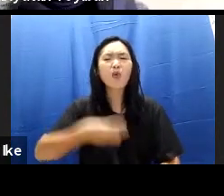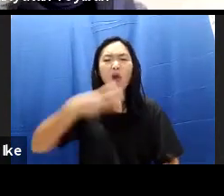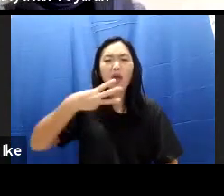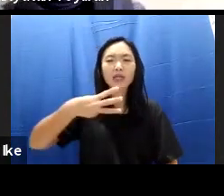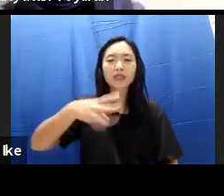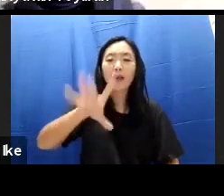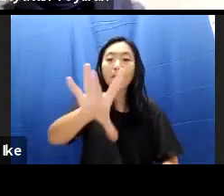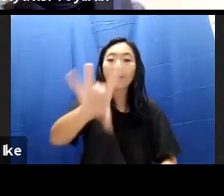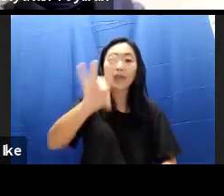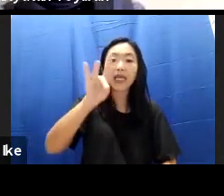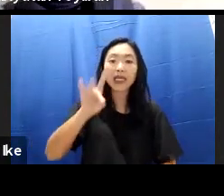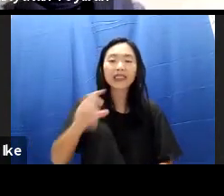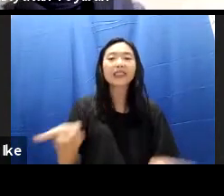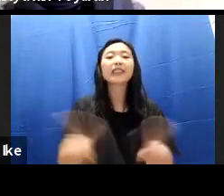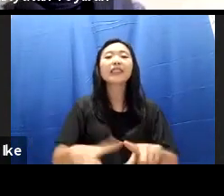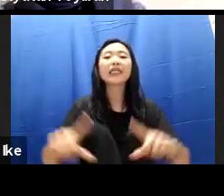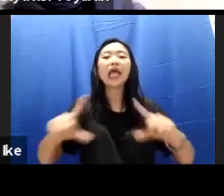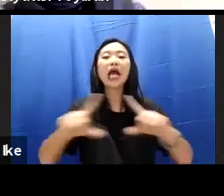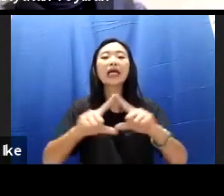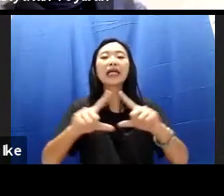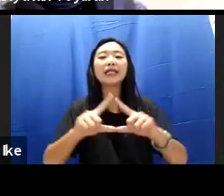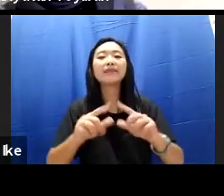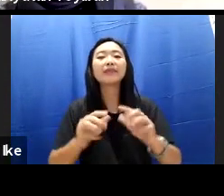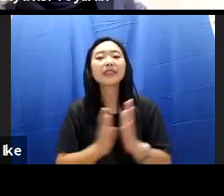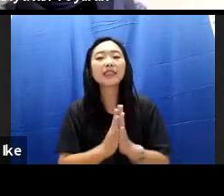memilih untuk jadi akademisi dan juga scholar, Kak?